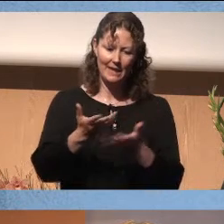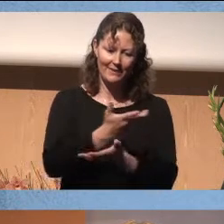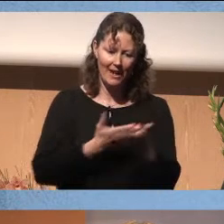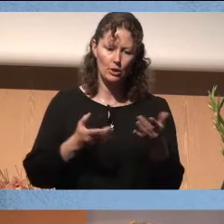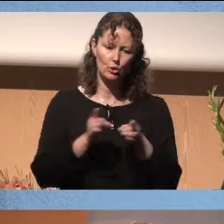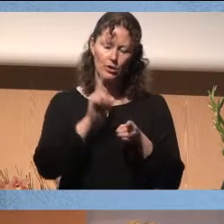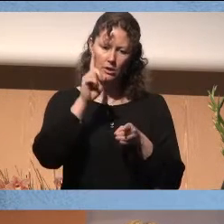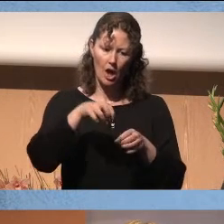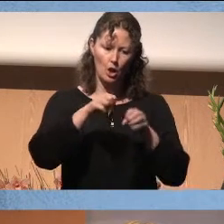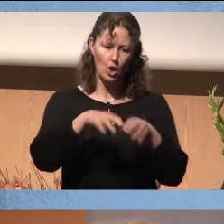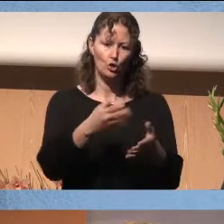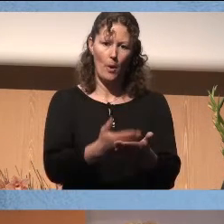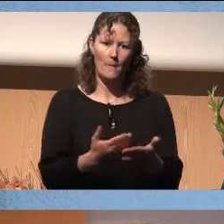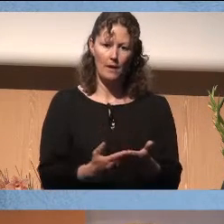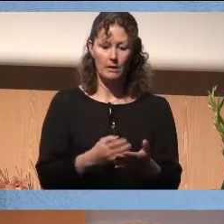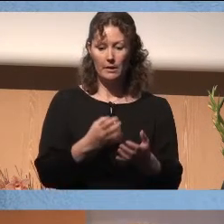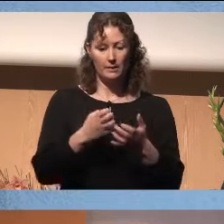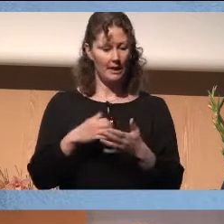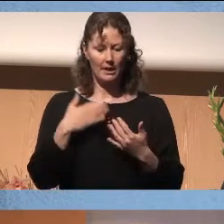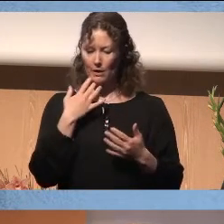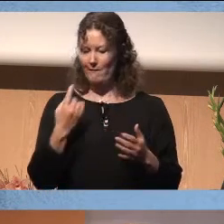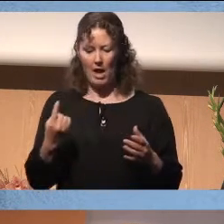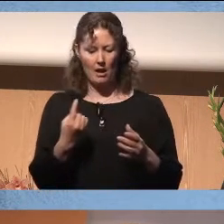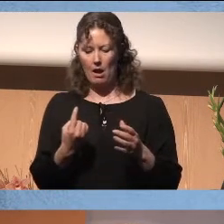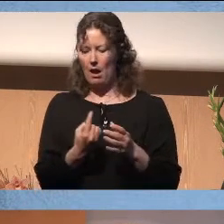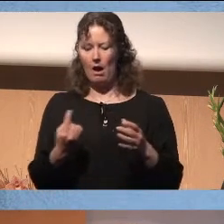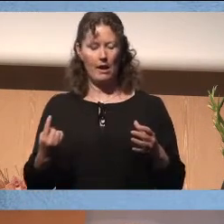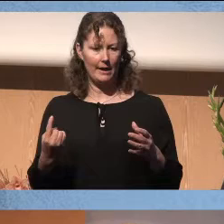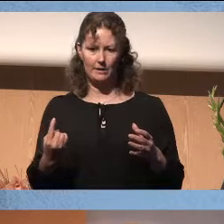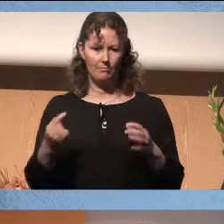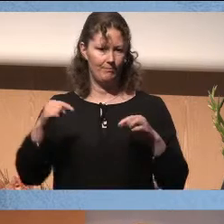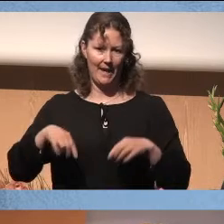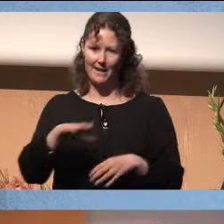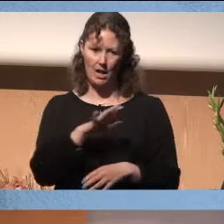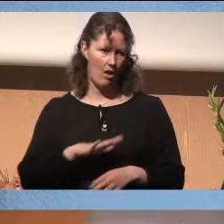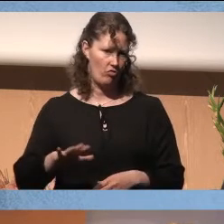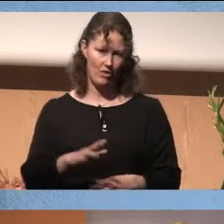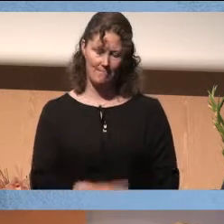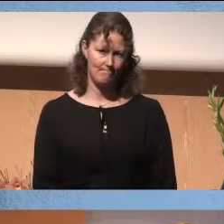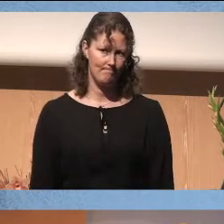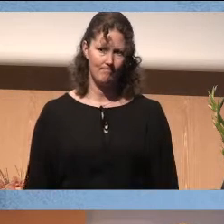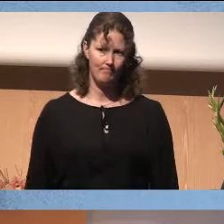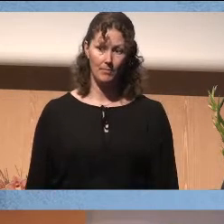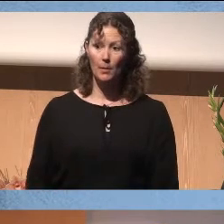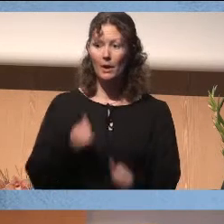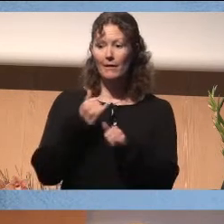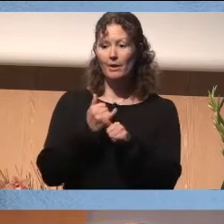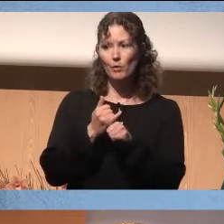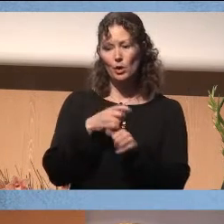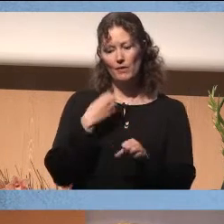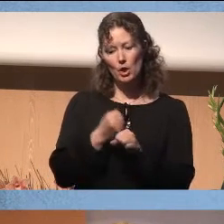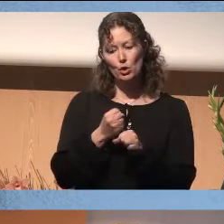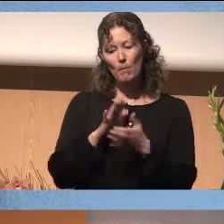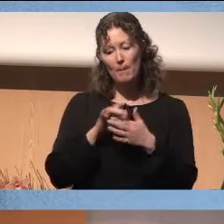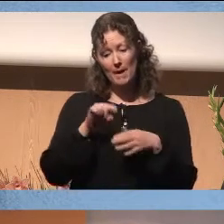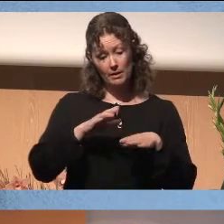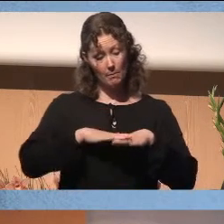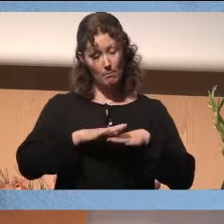løse oppgavene. Vi behøver ikke være alene her I landet. Og hvordan jobber vi nå med denne